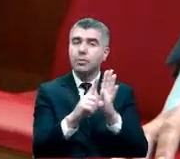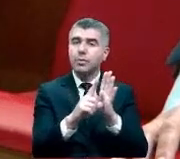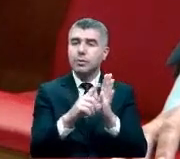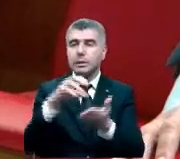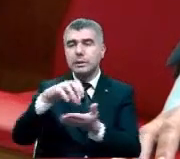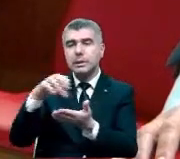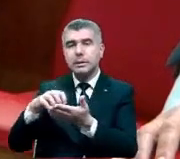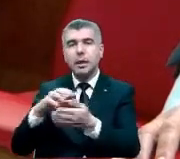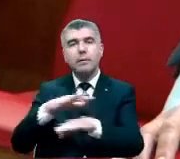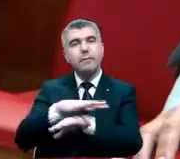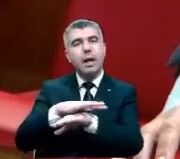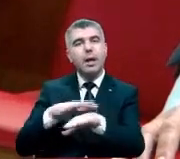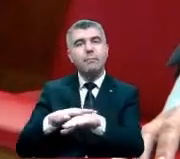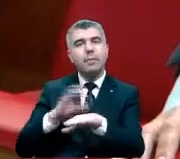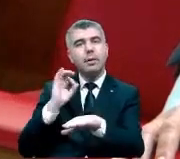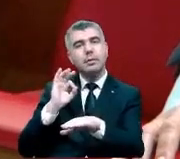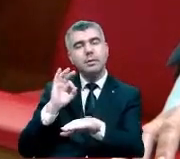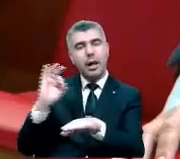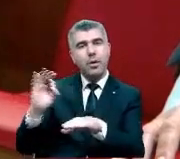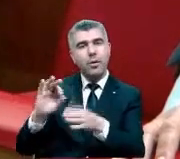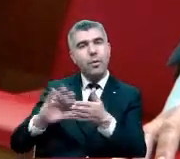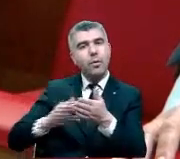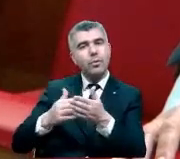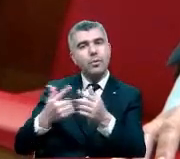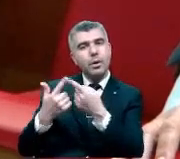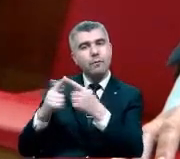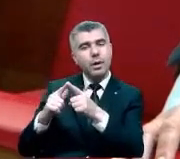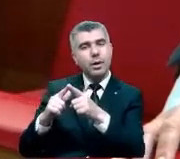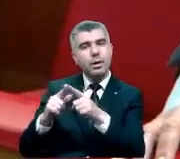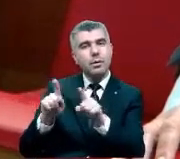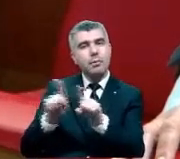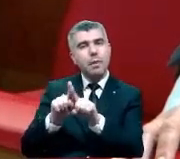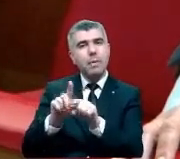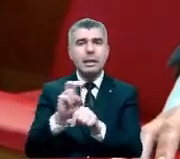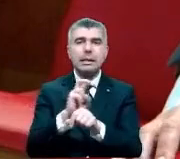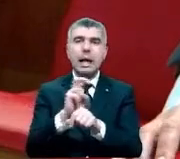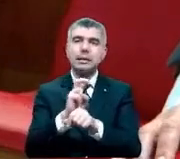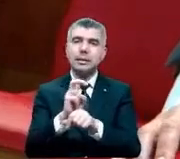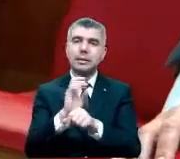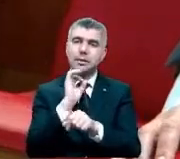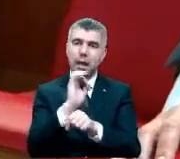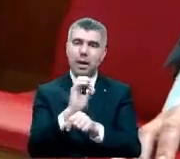اقليميا كما هو الحال بالتأطير ديال التعريفات ديال سيارات الاجره. شكرا.